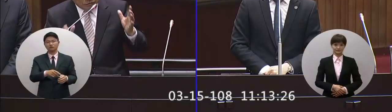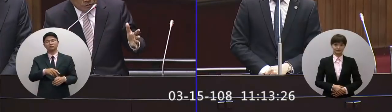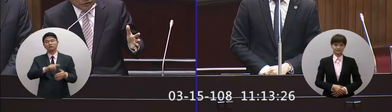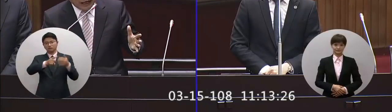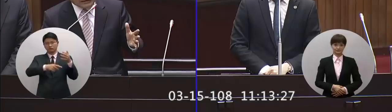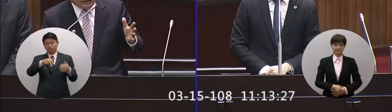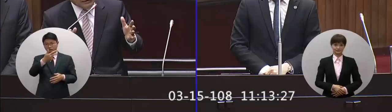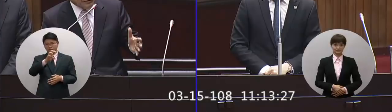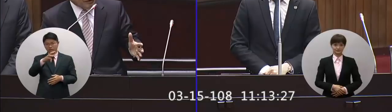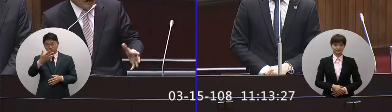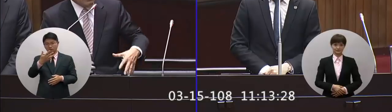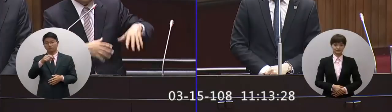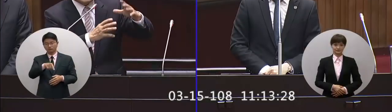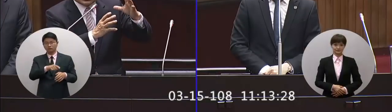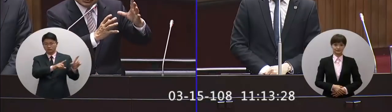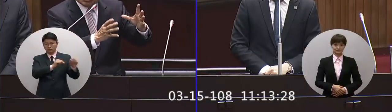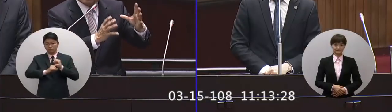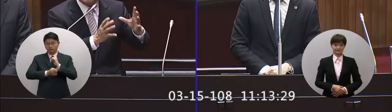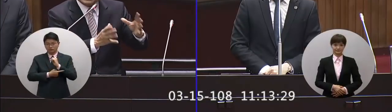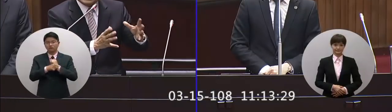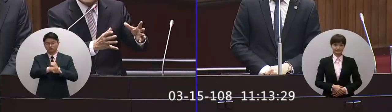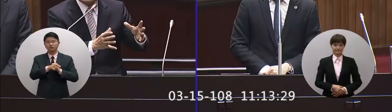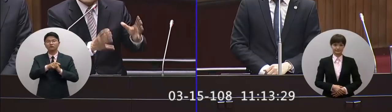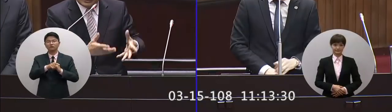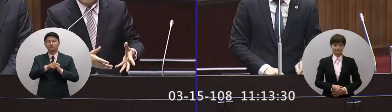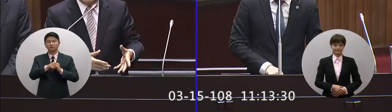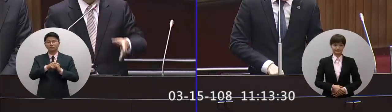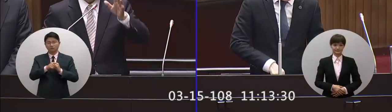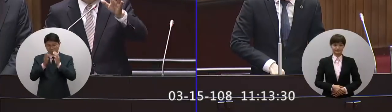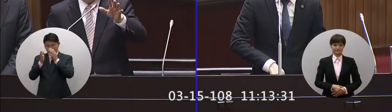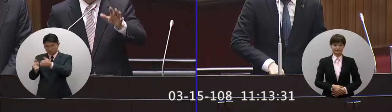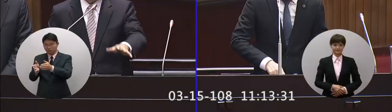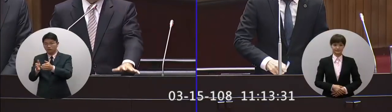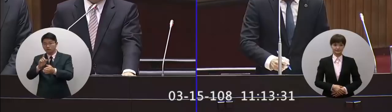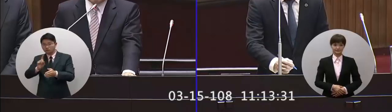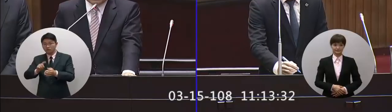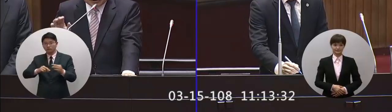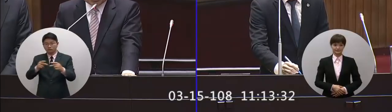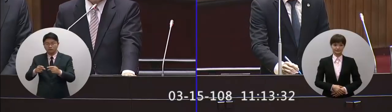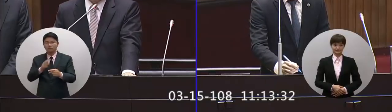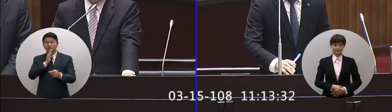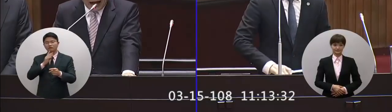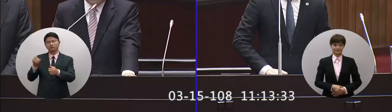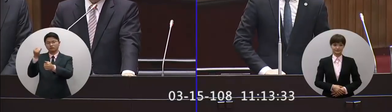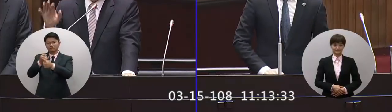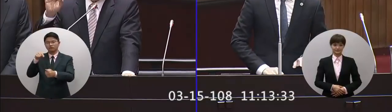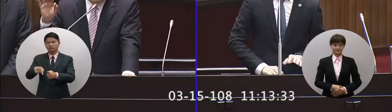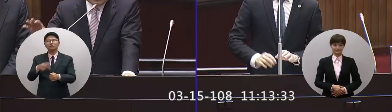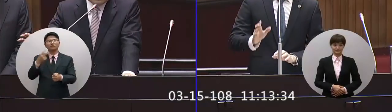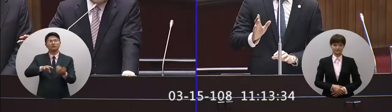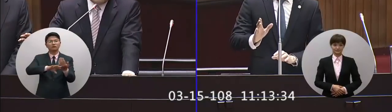78号解释是民法，是就婚姻这个来，并无包括收养，